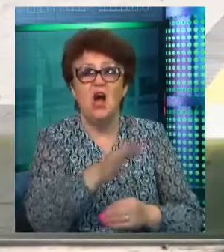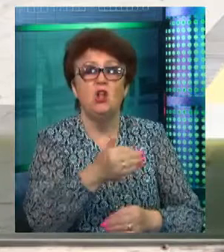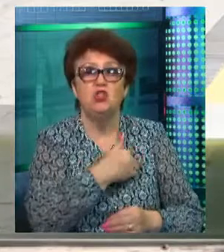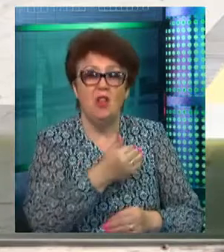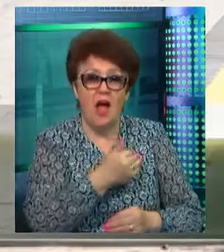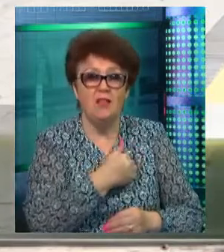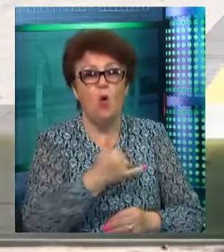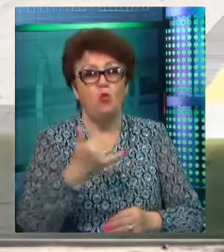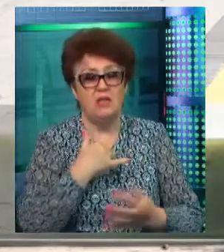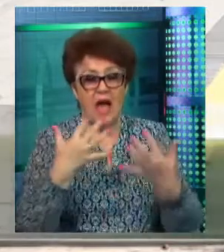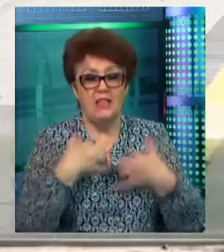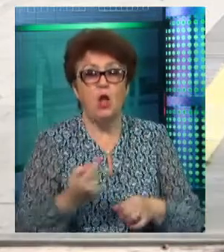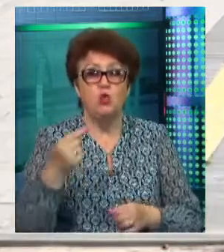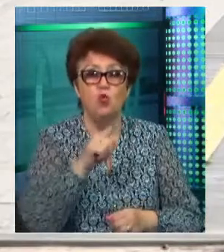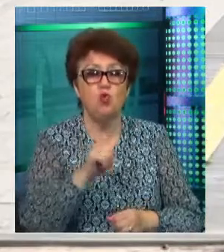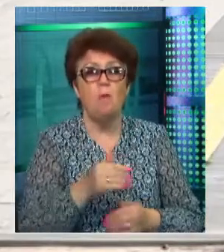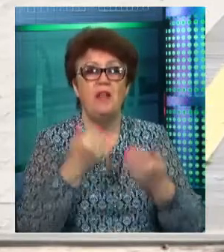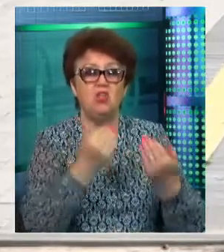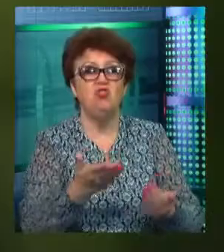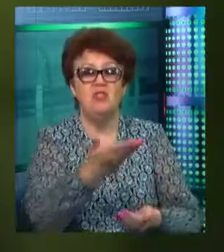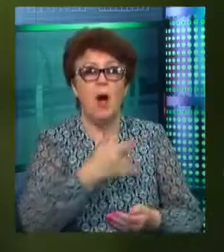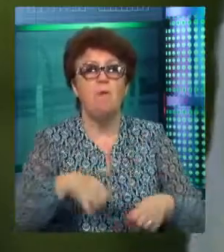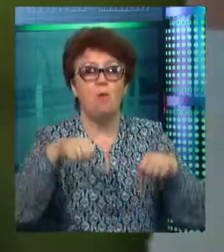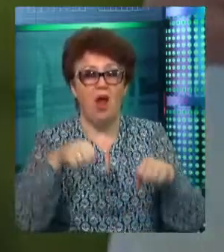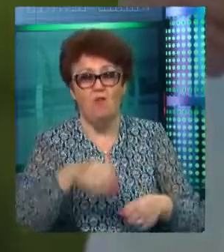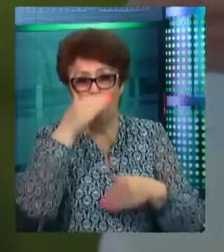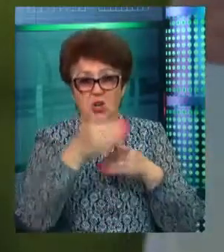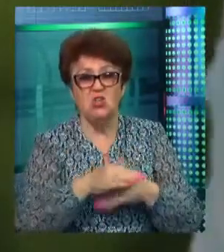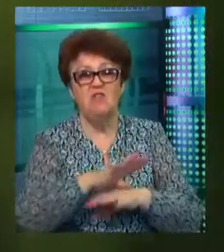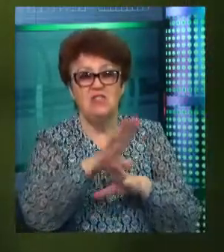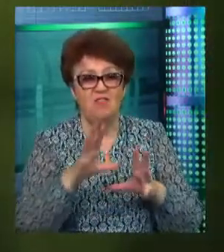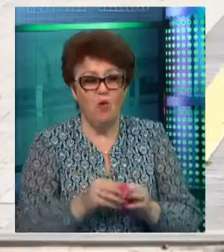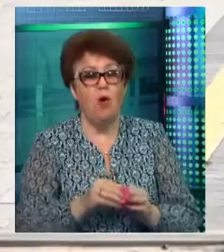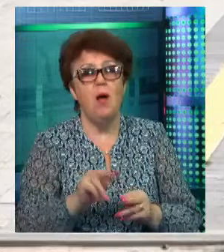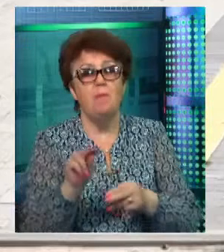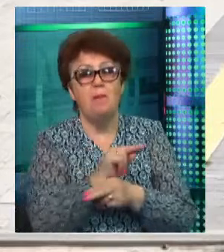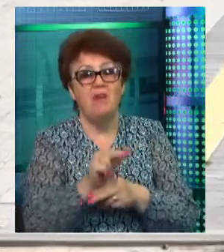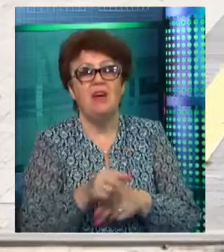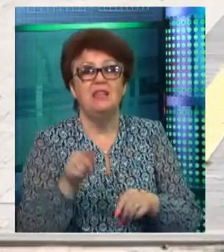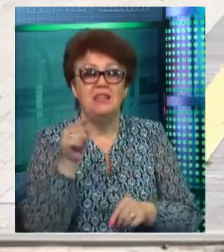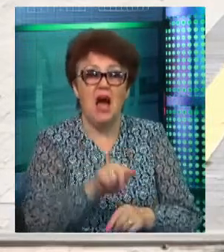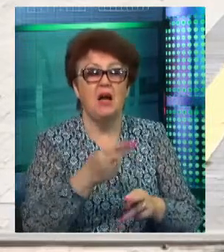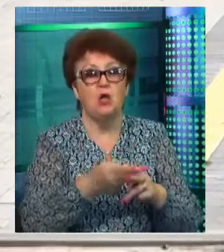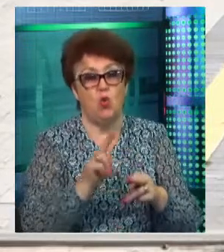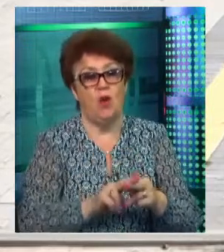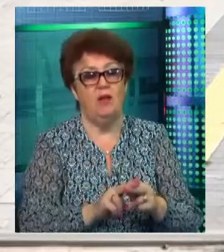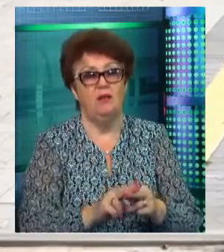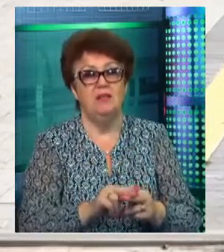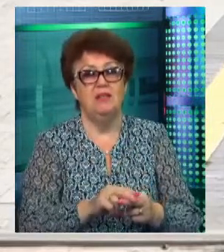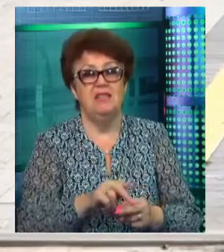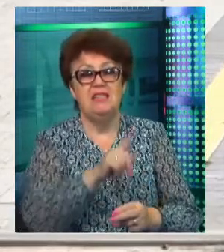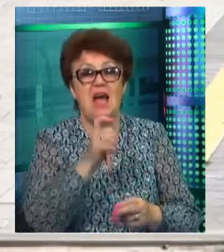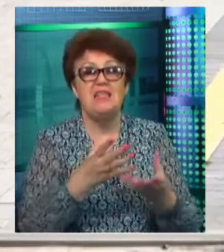нас отнять то что подлежит нам по праву ближе всего конечно мне поправка та которая стоит за